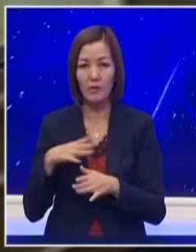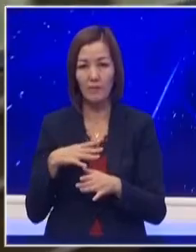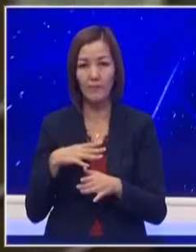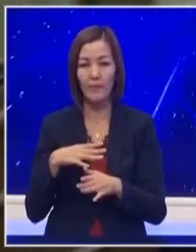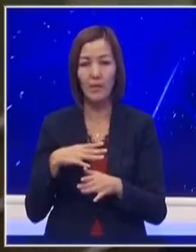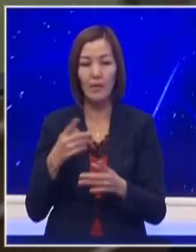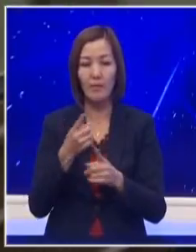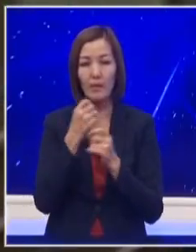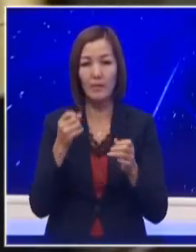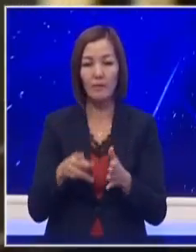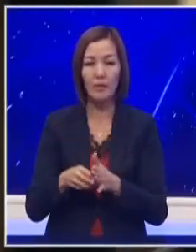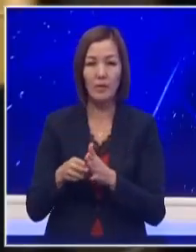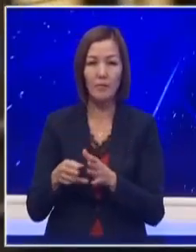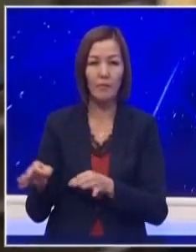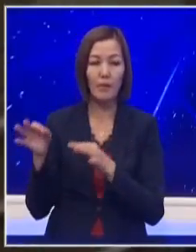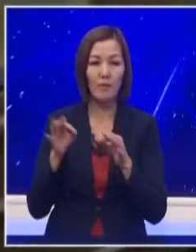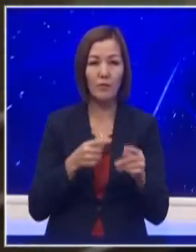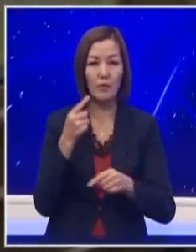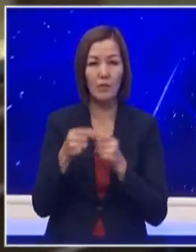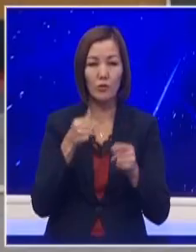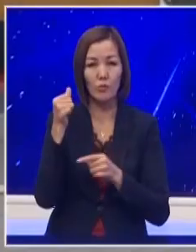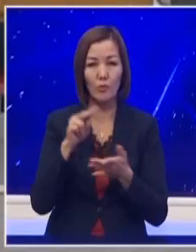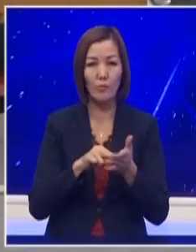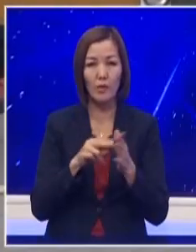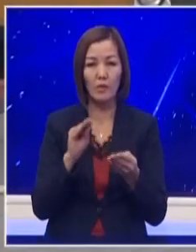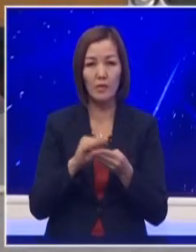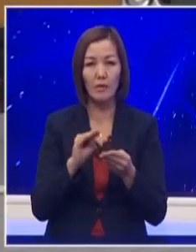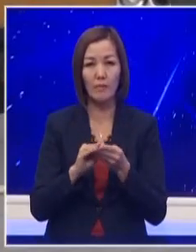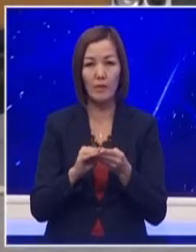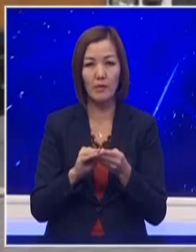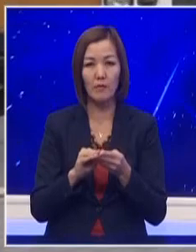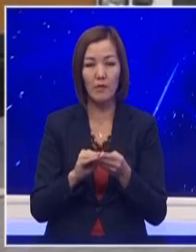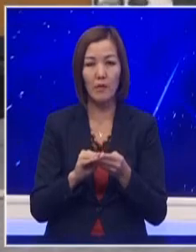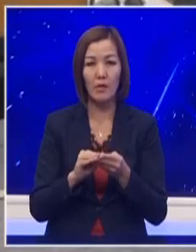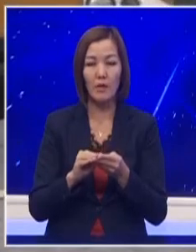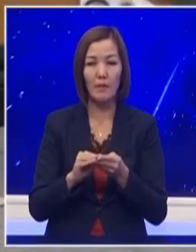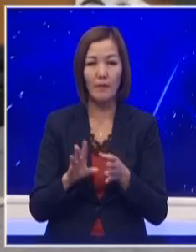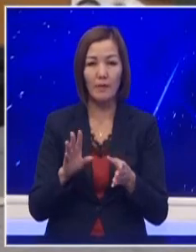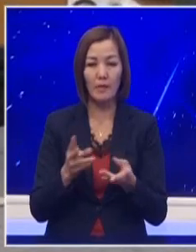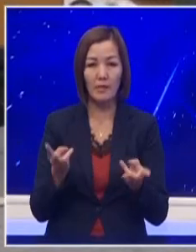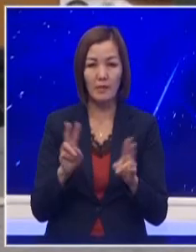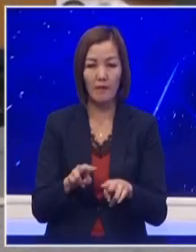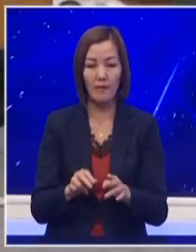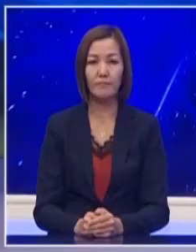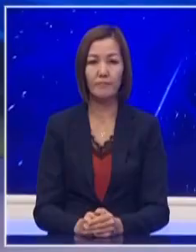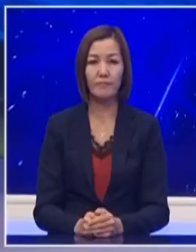освещение по сообщению перевозчиков в следующем году планируется сохранить перечень действующих маршрутов